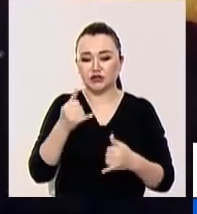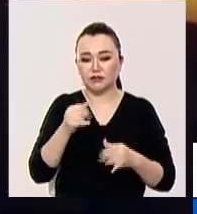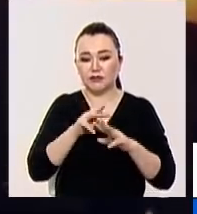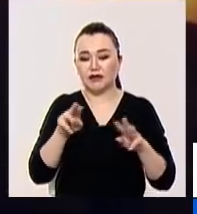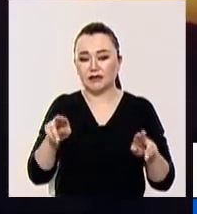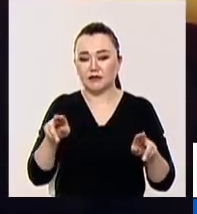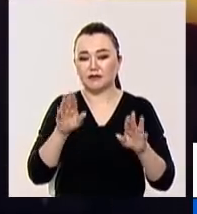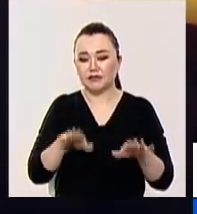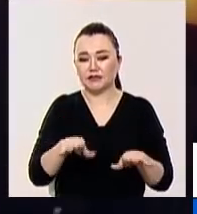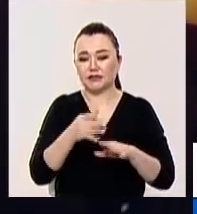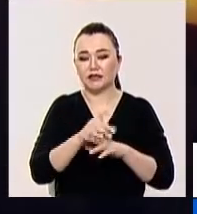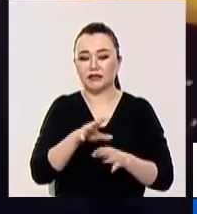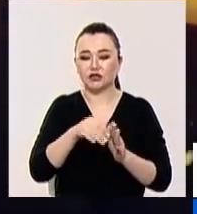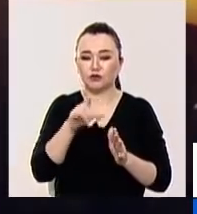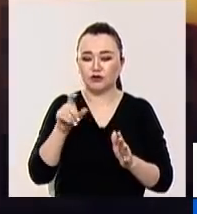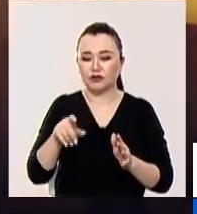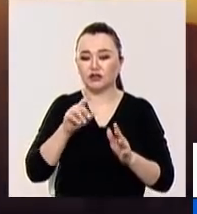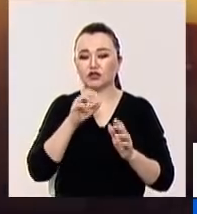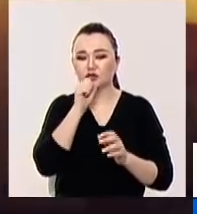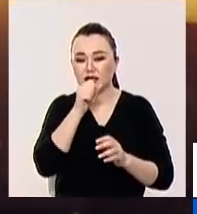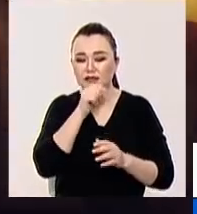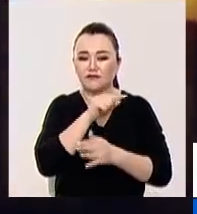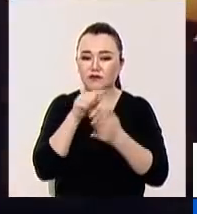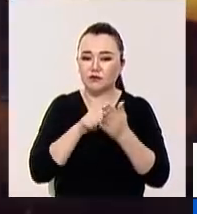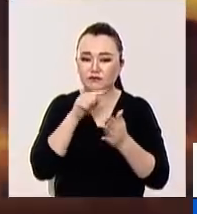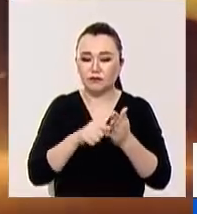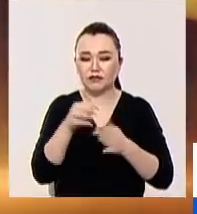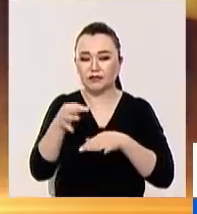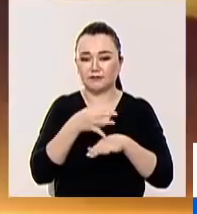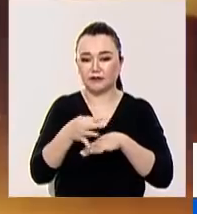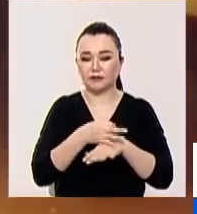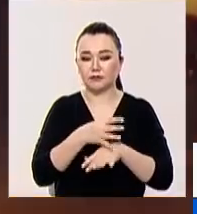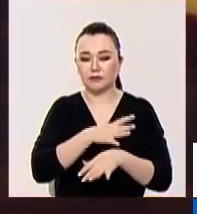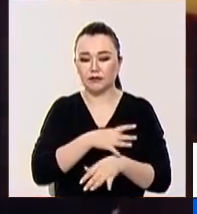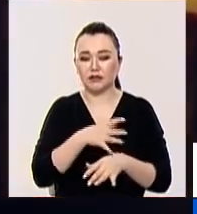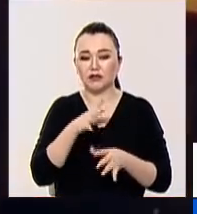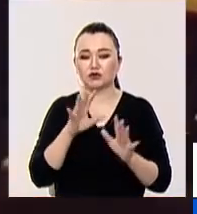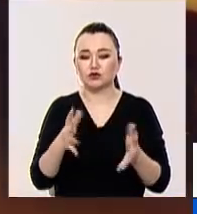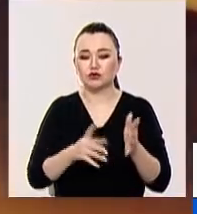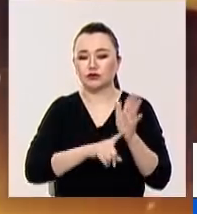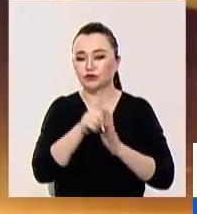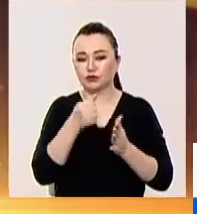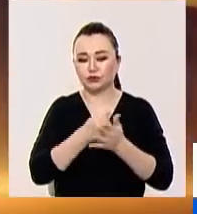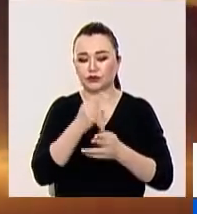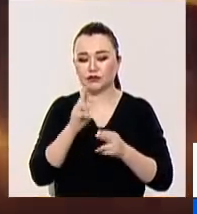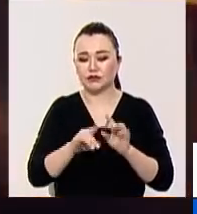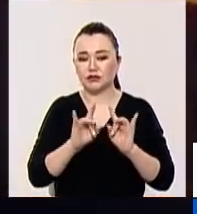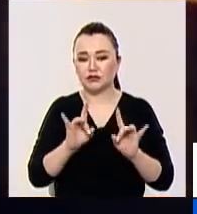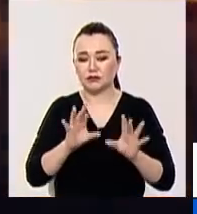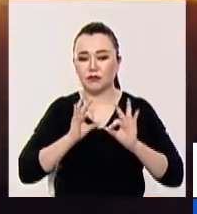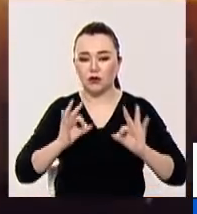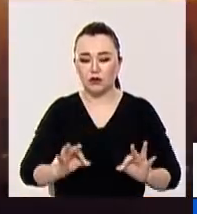басшылары келіп, депутаттар мен журналистердің қаңтар оқиғасына қатысты сұрақтарына жауап берді. Оқиғаны басынан аяғына дейін айтып берген